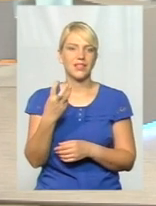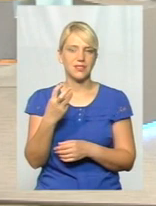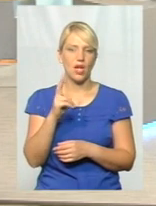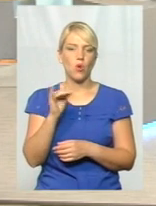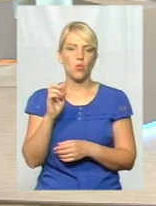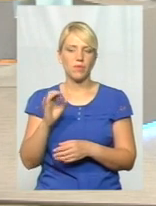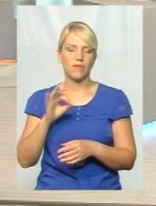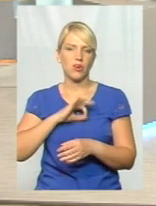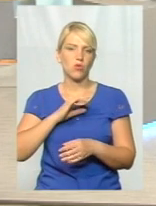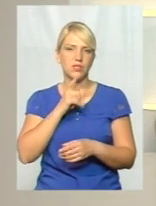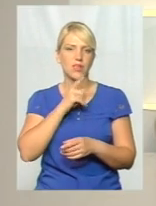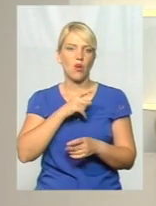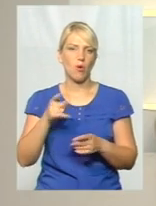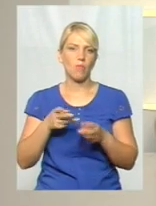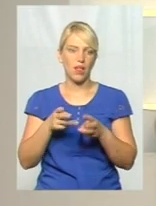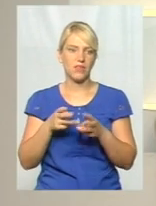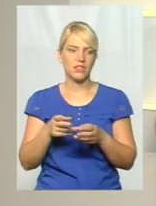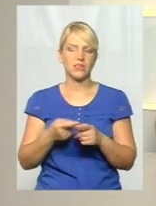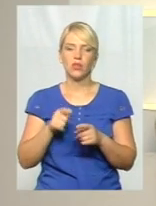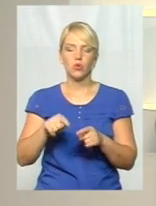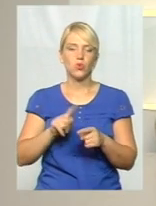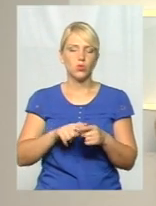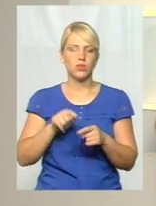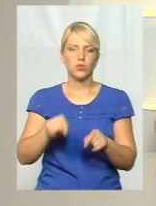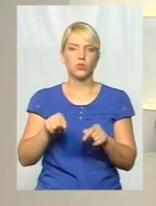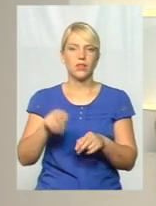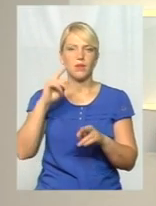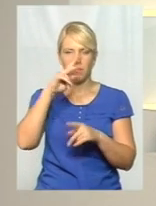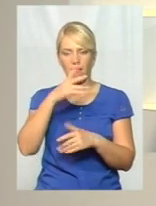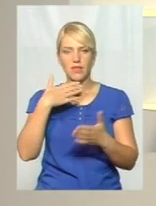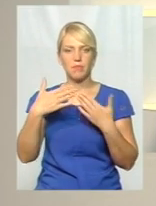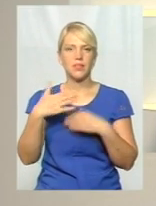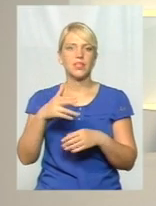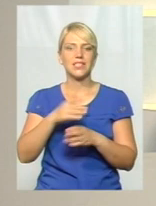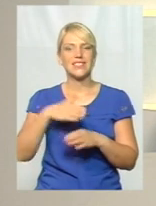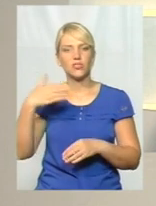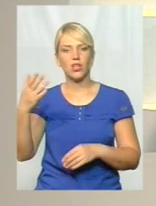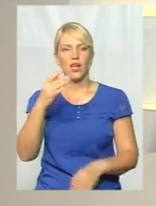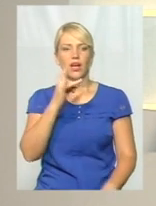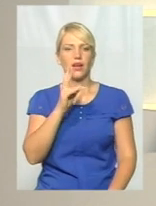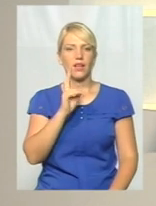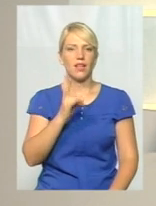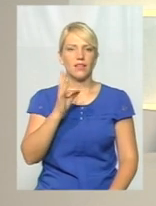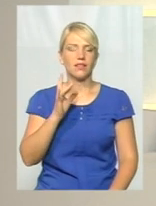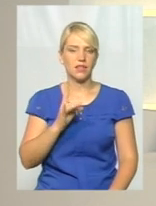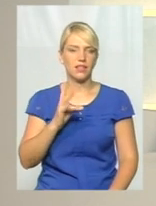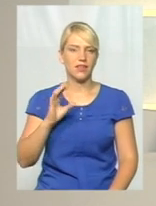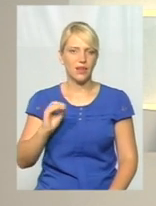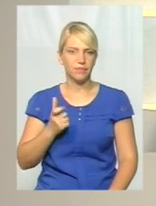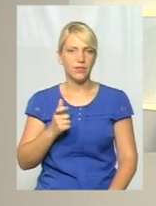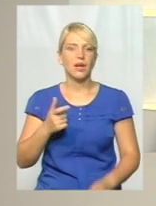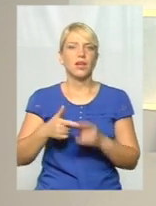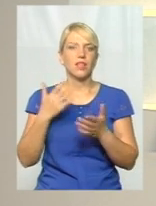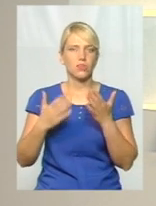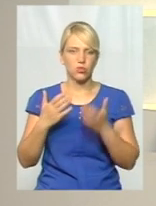тут ідеологічно взагалі неправильний підхід зі сторони НКРЕ. Стосовно НКРЕ, скажіть, пане Ростиславе,